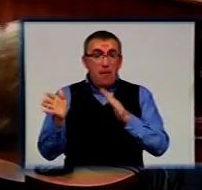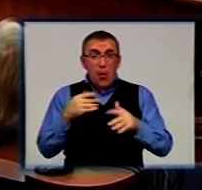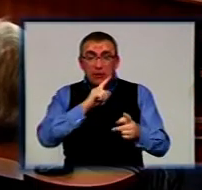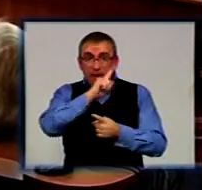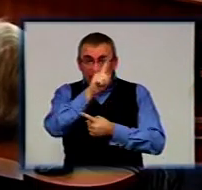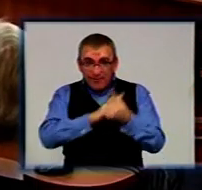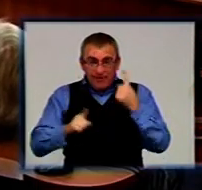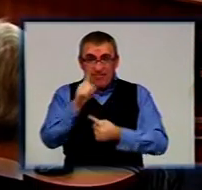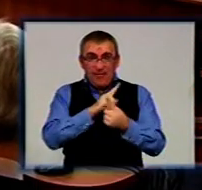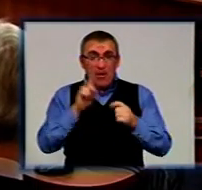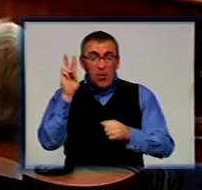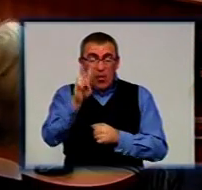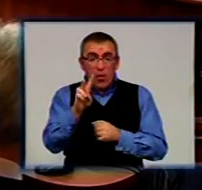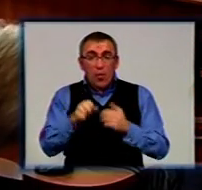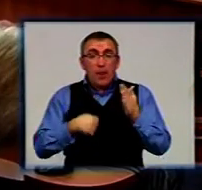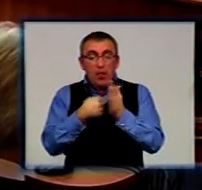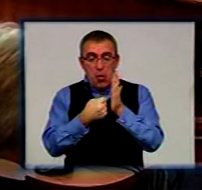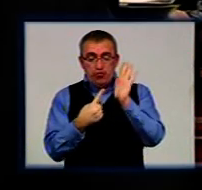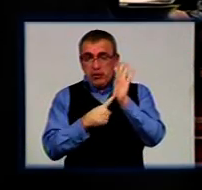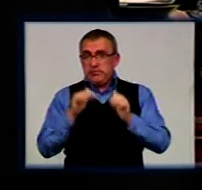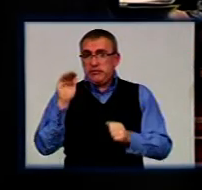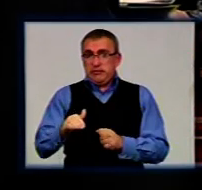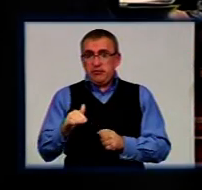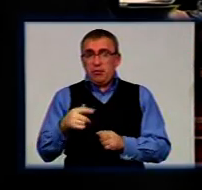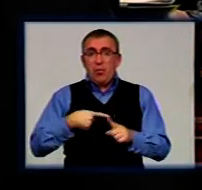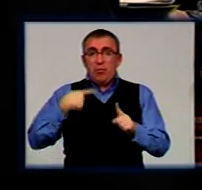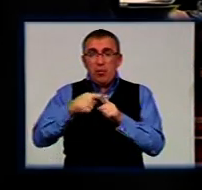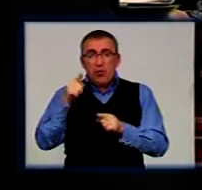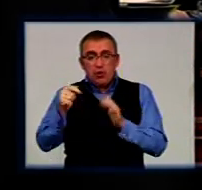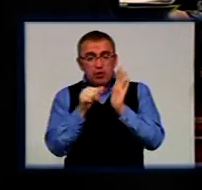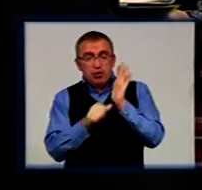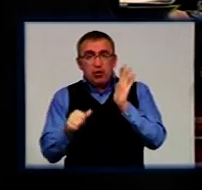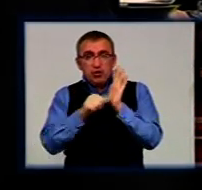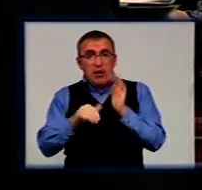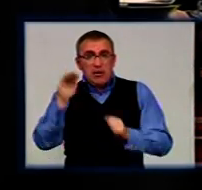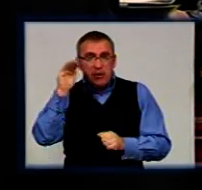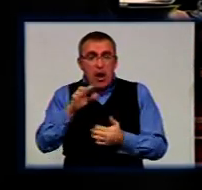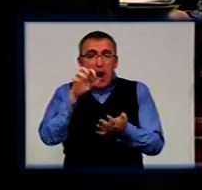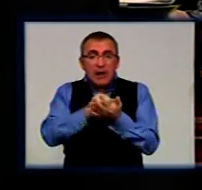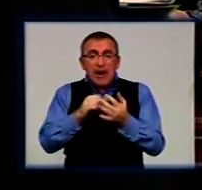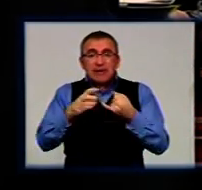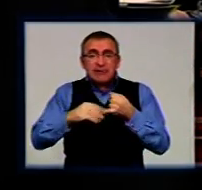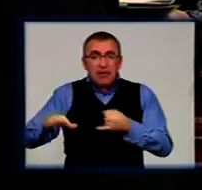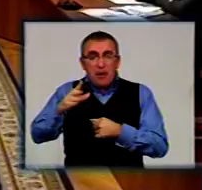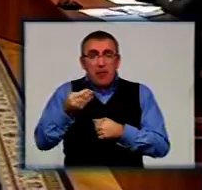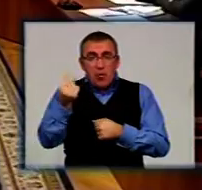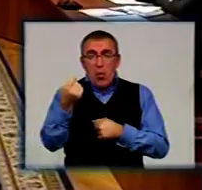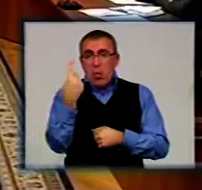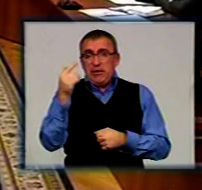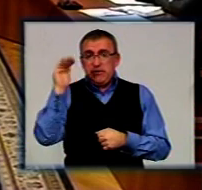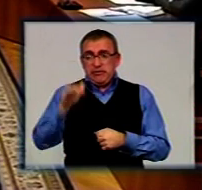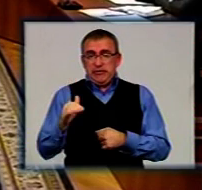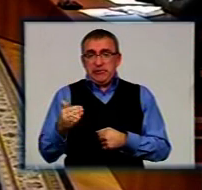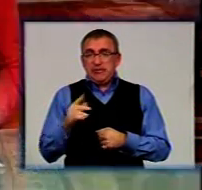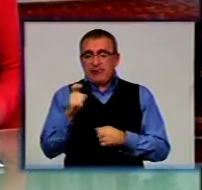виручка тролейбусного парку виросла до 6 тисяч гривень. Плюс ще у них 66 тисяч оренда за землю повинна бути, вони платять 11 тисяч